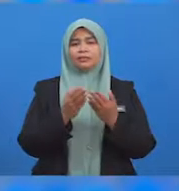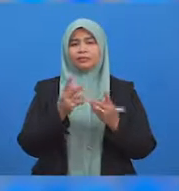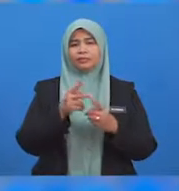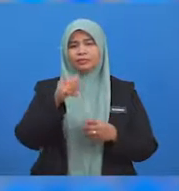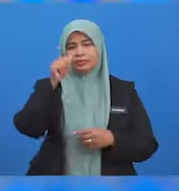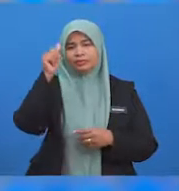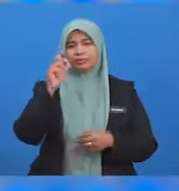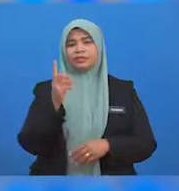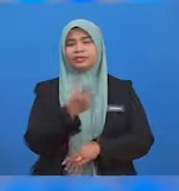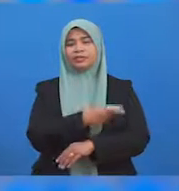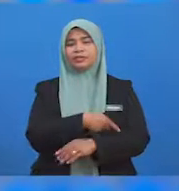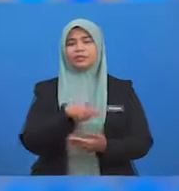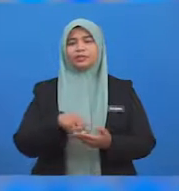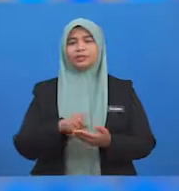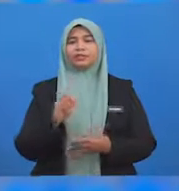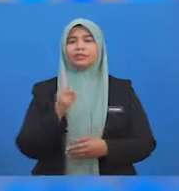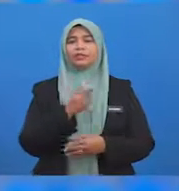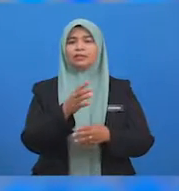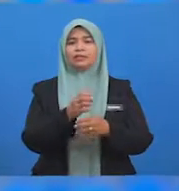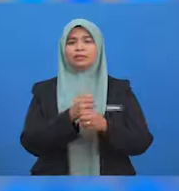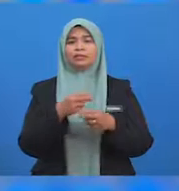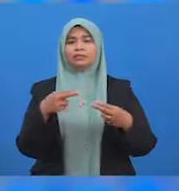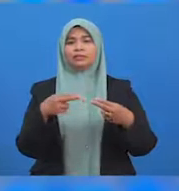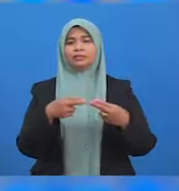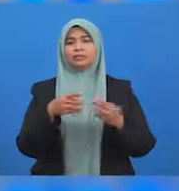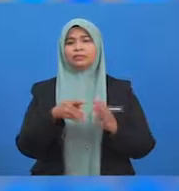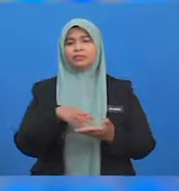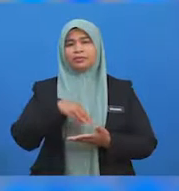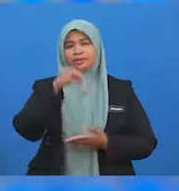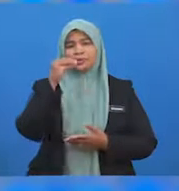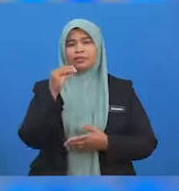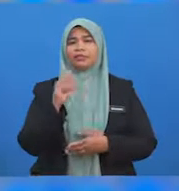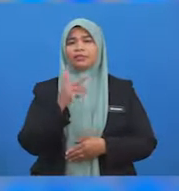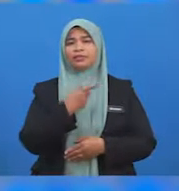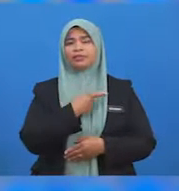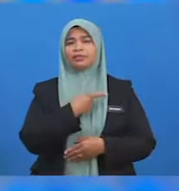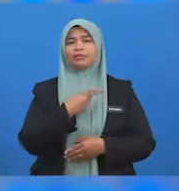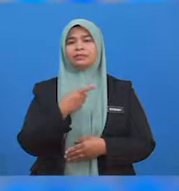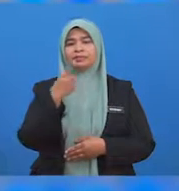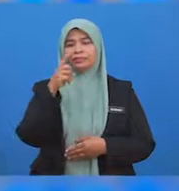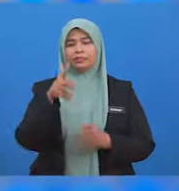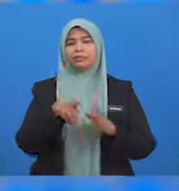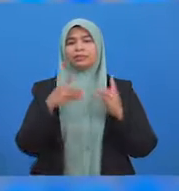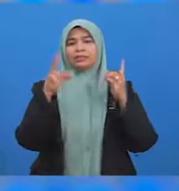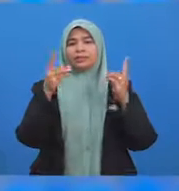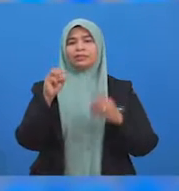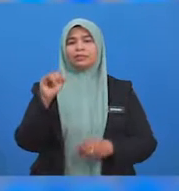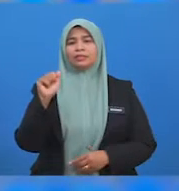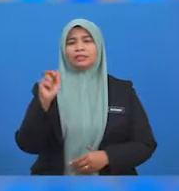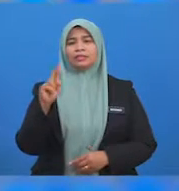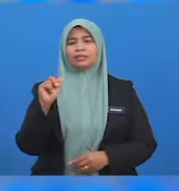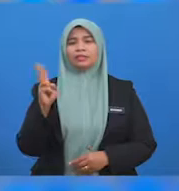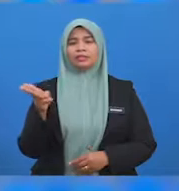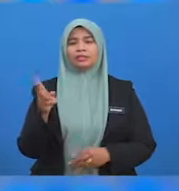Alhamdulillah, hari ini kita dapat menyambung lagi pembelajaran kita dalam subjek Pendidikan Syariah